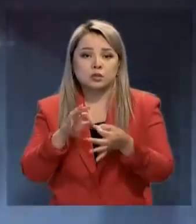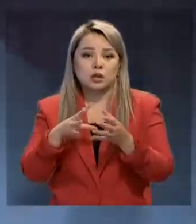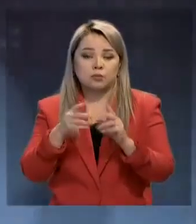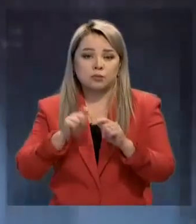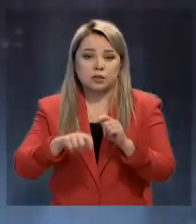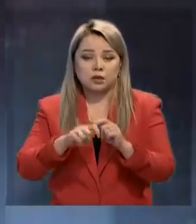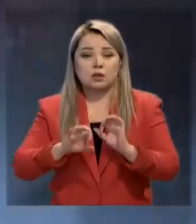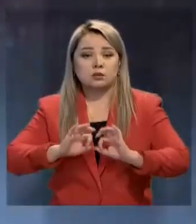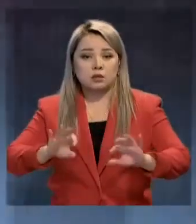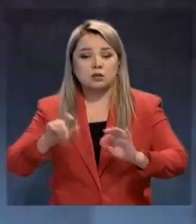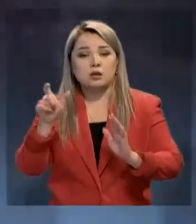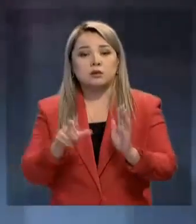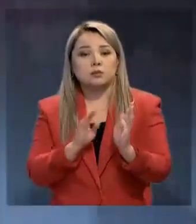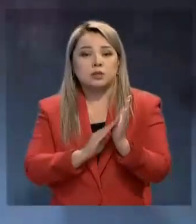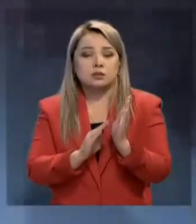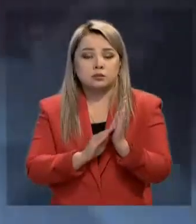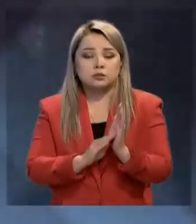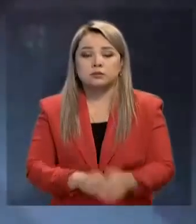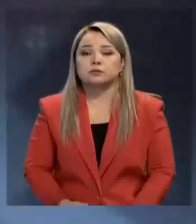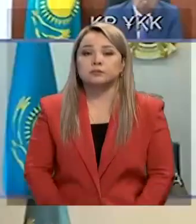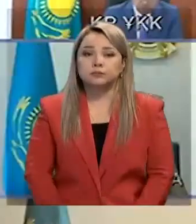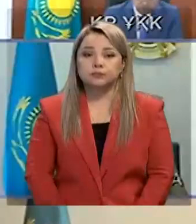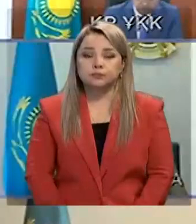сынады. Әріптесім Назерке Абдрахманқызы айтып береді.